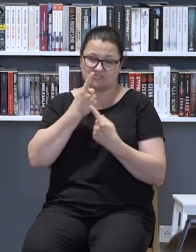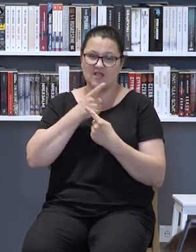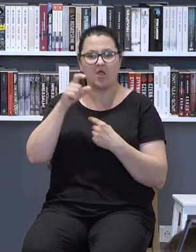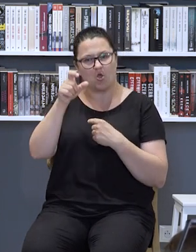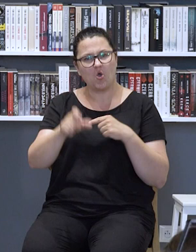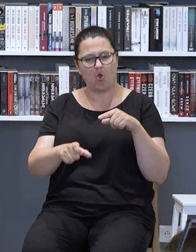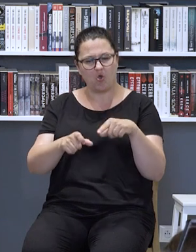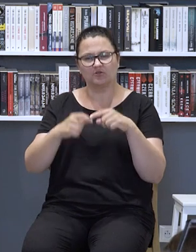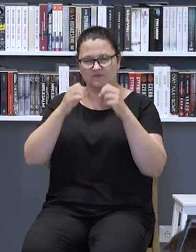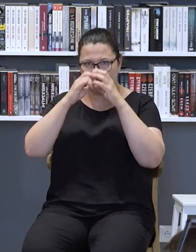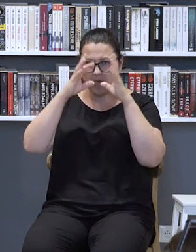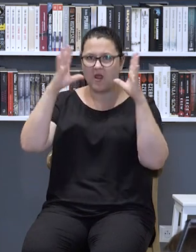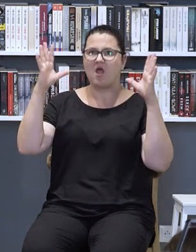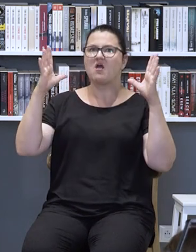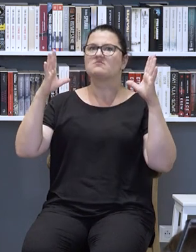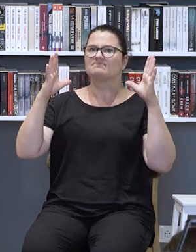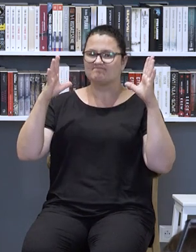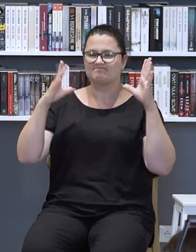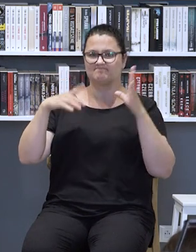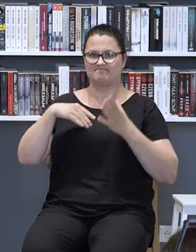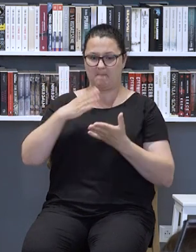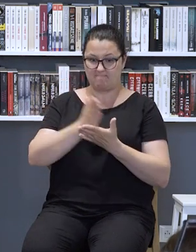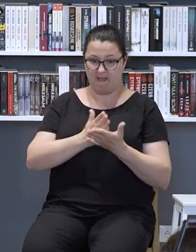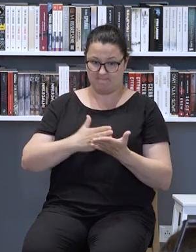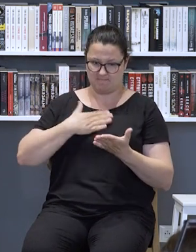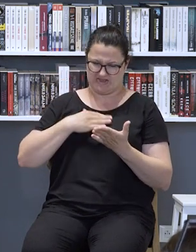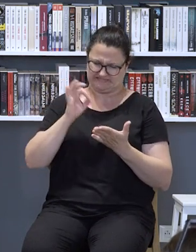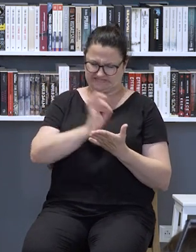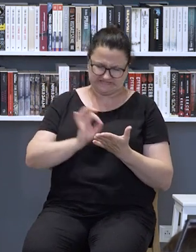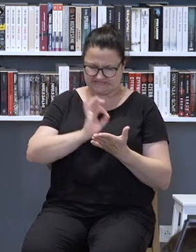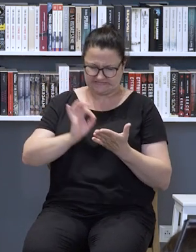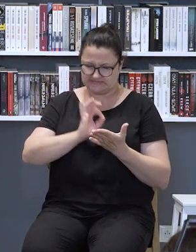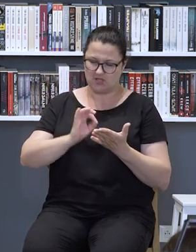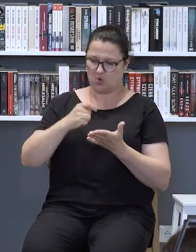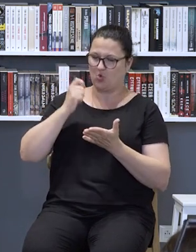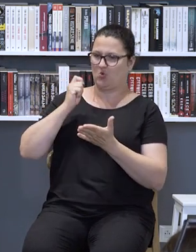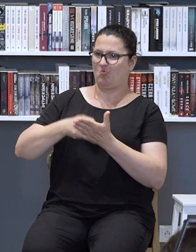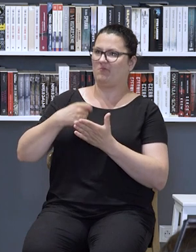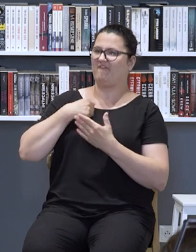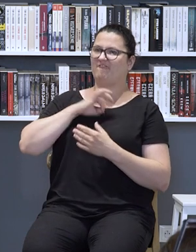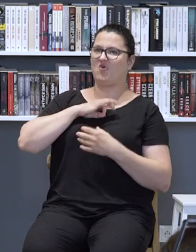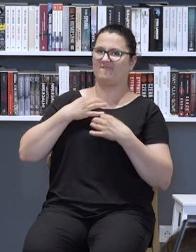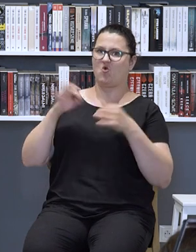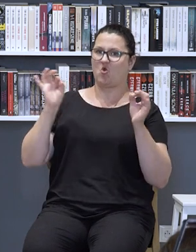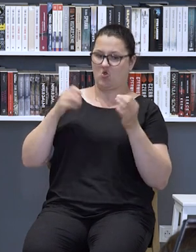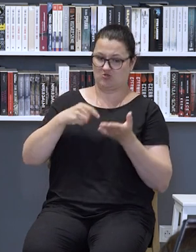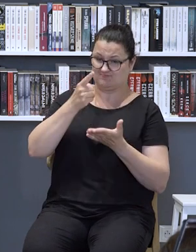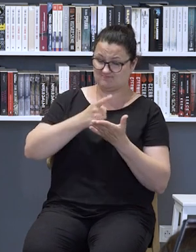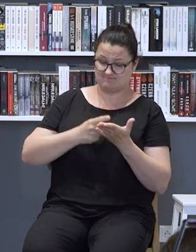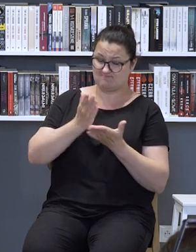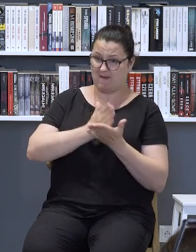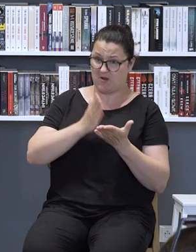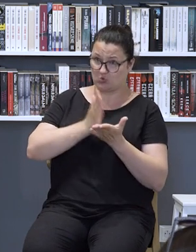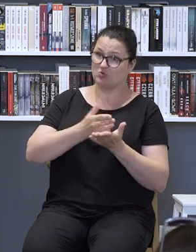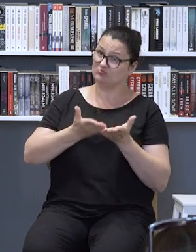Że wyobraził sobie, że on za tę mapę kupi wolność. Pojedzie z tą mapą do króla Portugalii, do swojego wuja i mu powie: